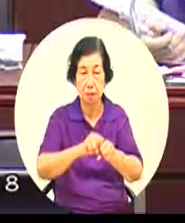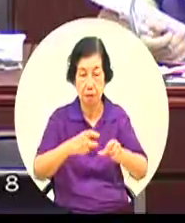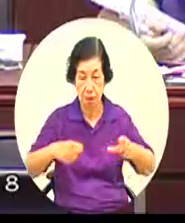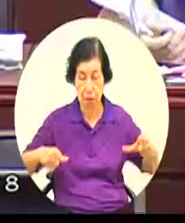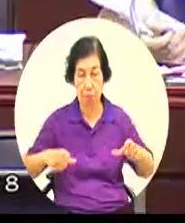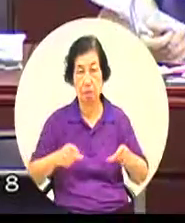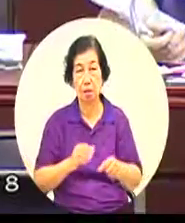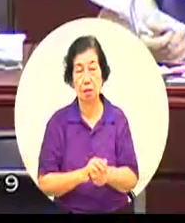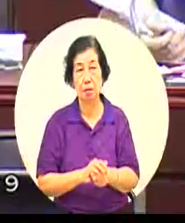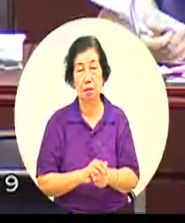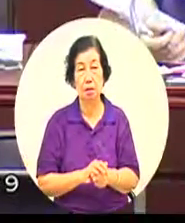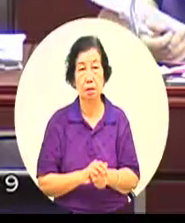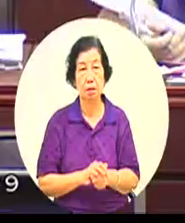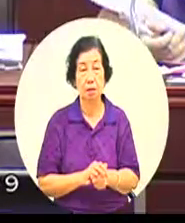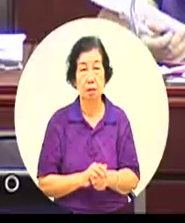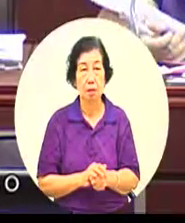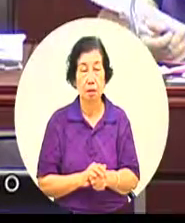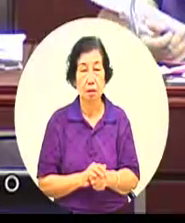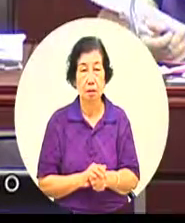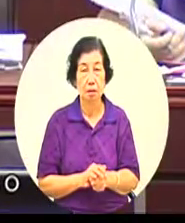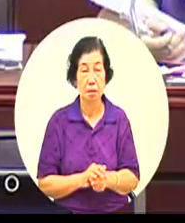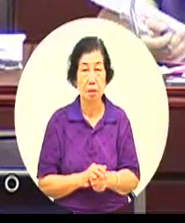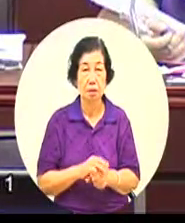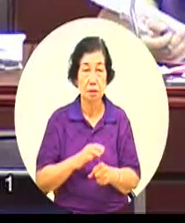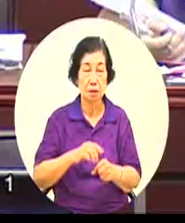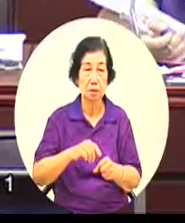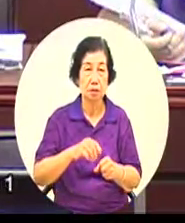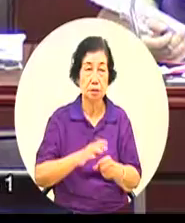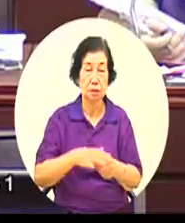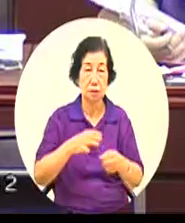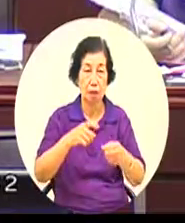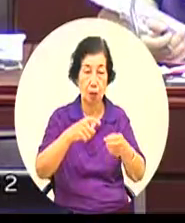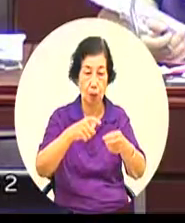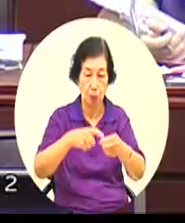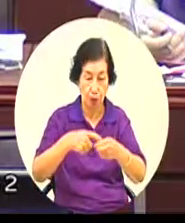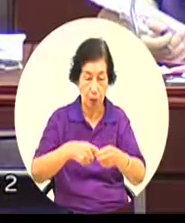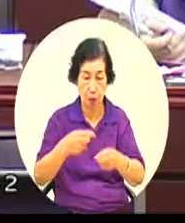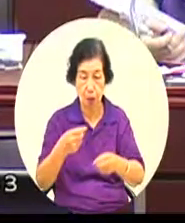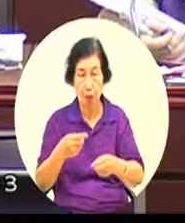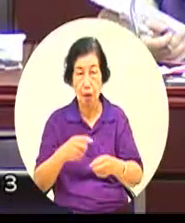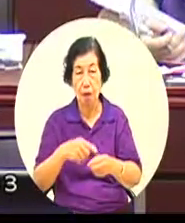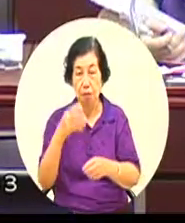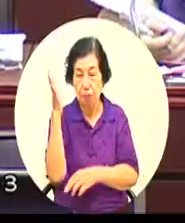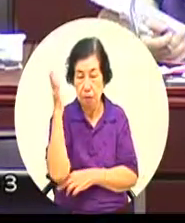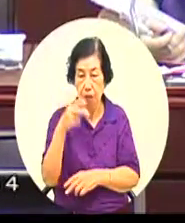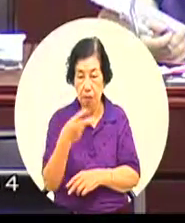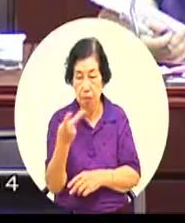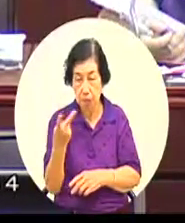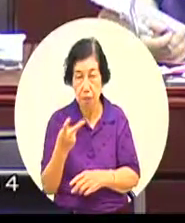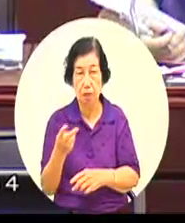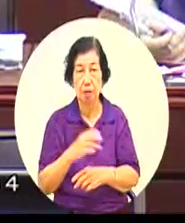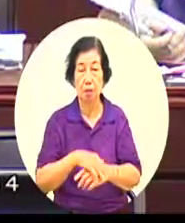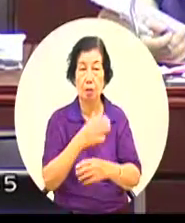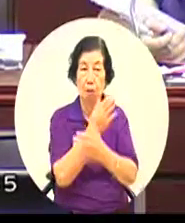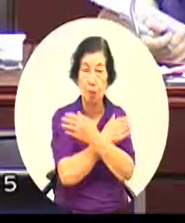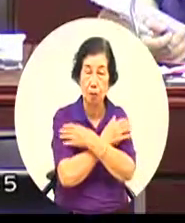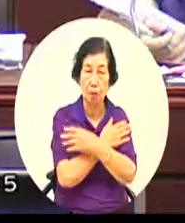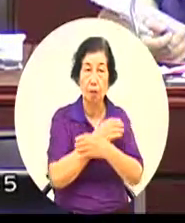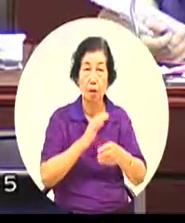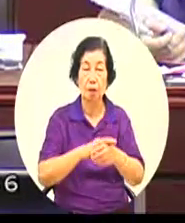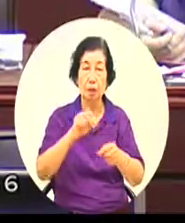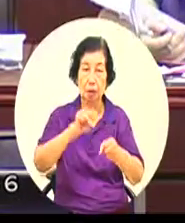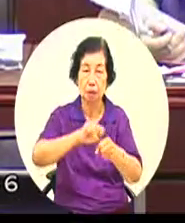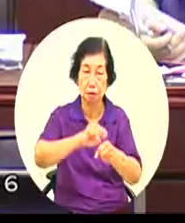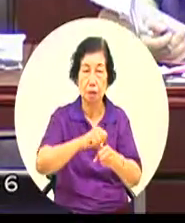立非营利幼儿园，还有公幼的增加，用这两个途径哦，去增设大概要到